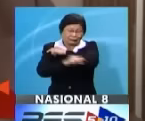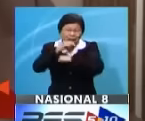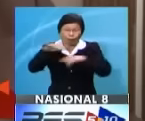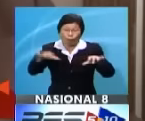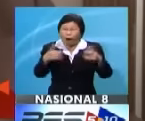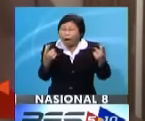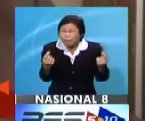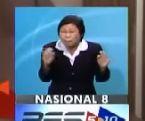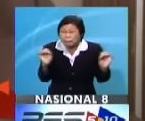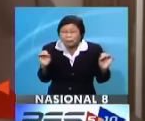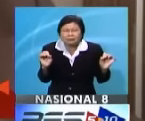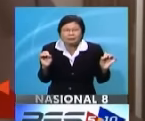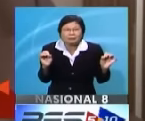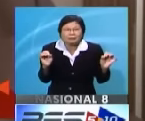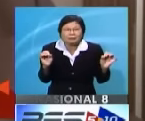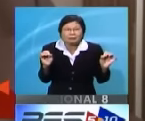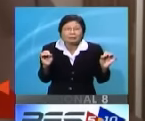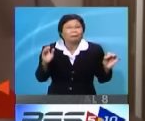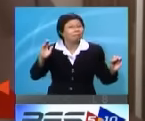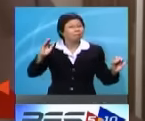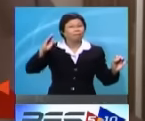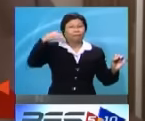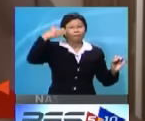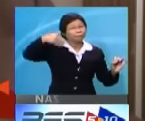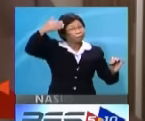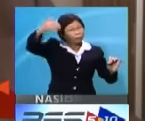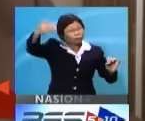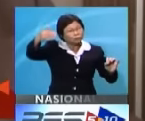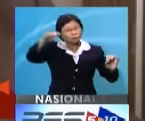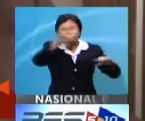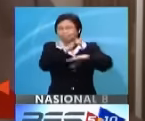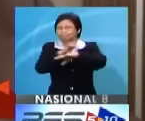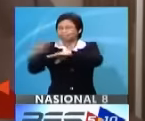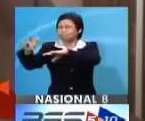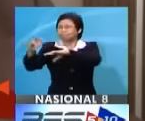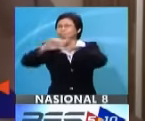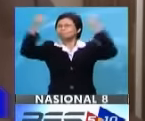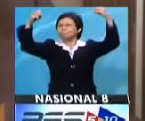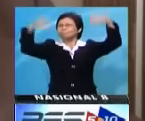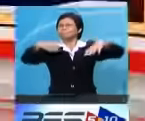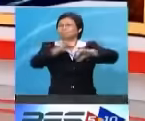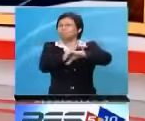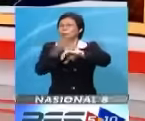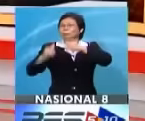play at home, empty stadium, no fans allowed.